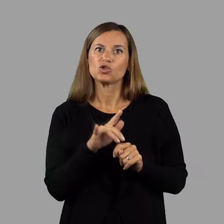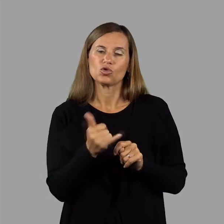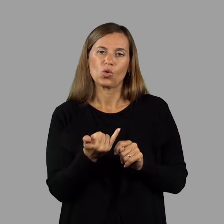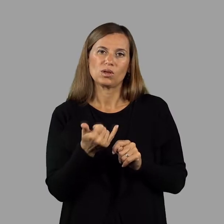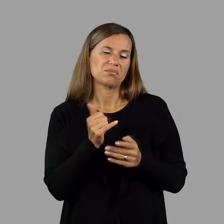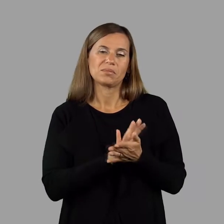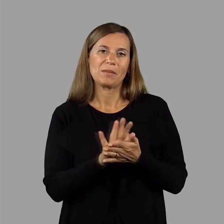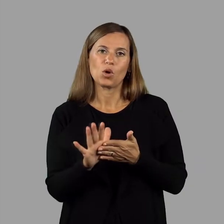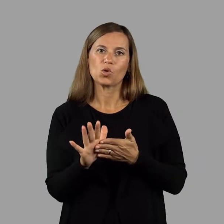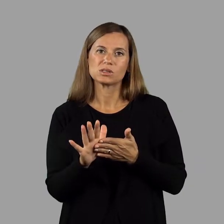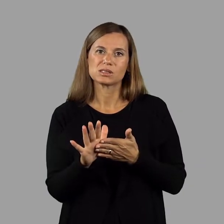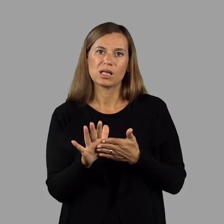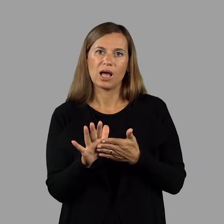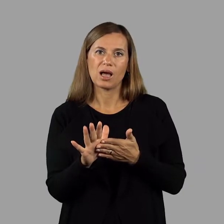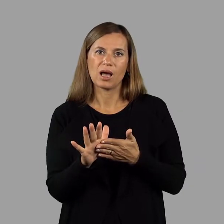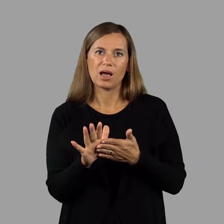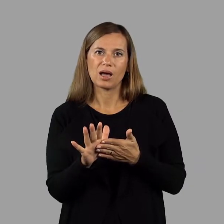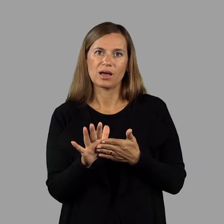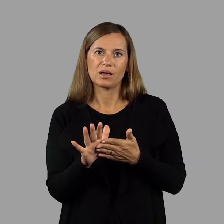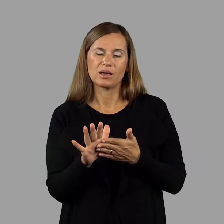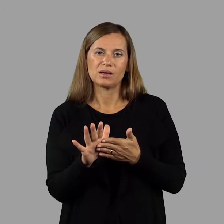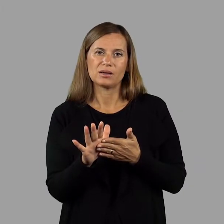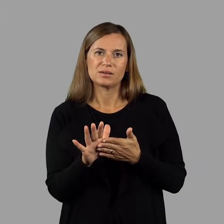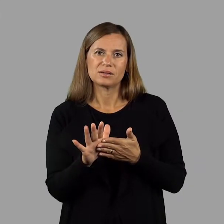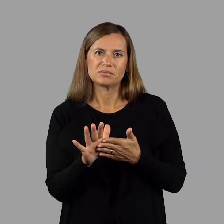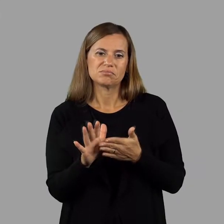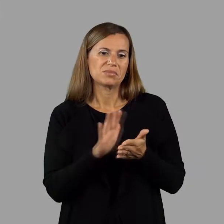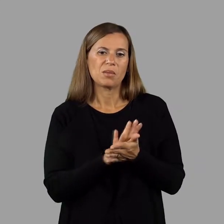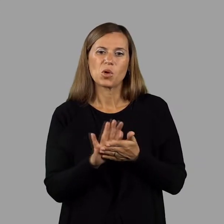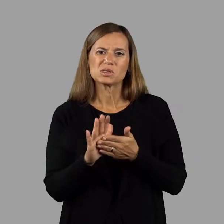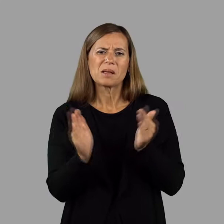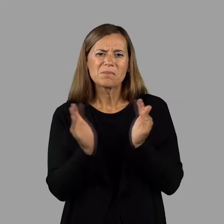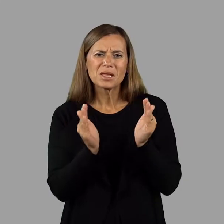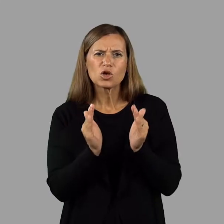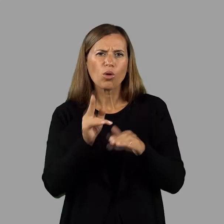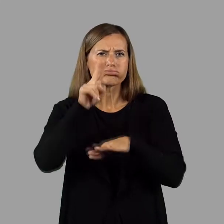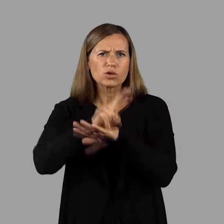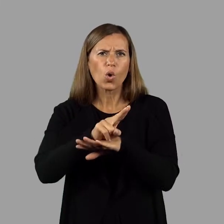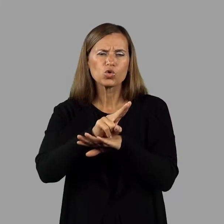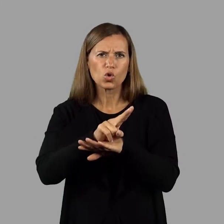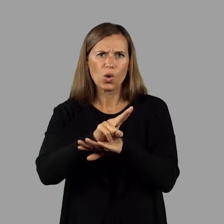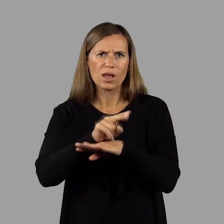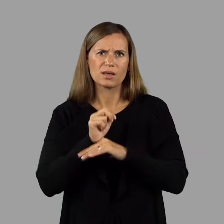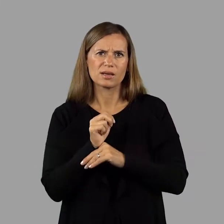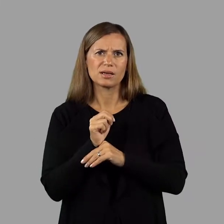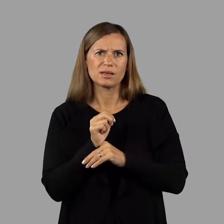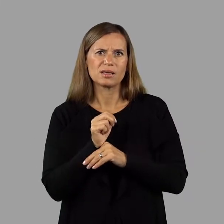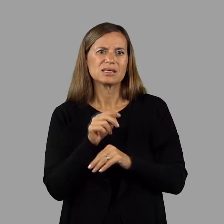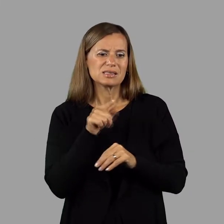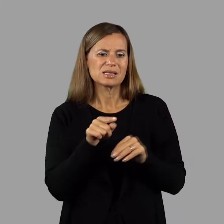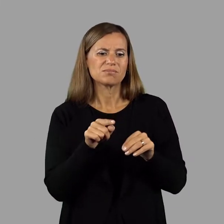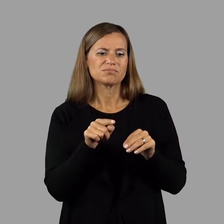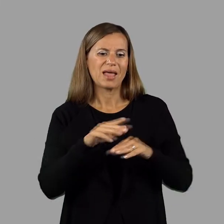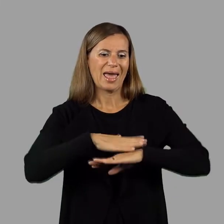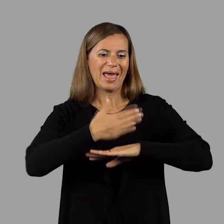resnici gre za eno preprosto, za en preprosto, preprosti mikrokontroler z ekranom